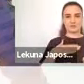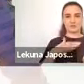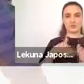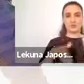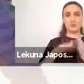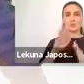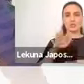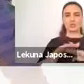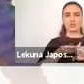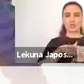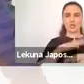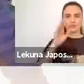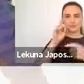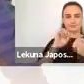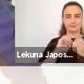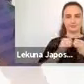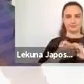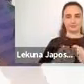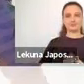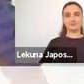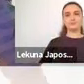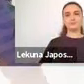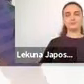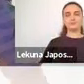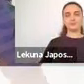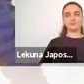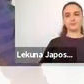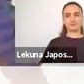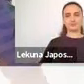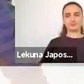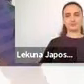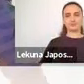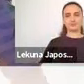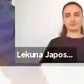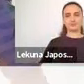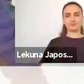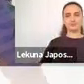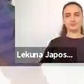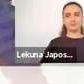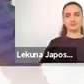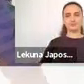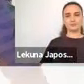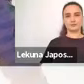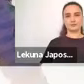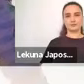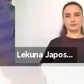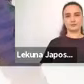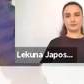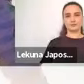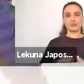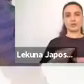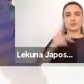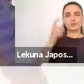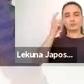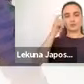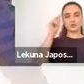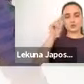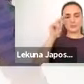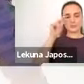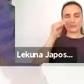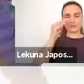დიდხანს გამყვება და დამამახსოვრდება, ხო? ამიტომ კოგნიტური, ანუ შემეცნებითი სფეროა